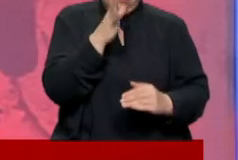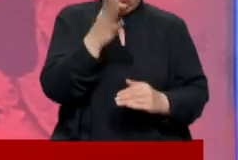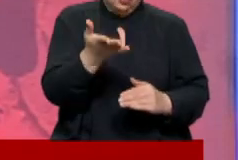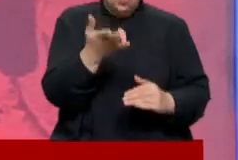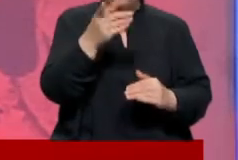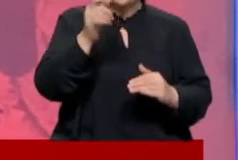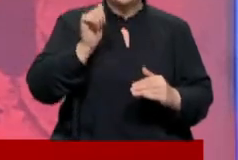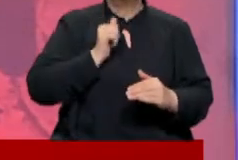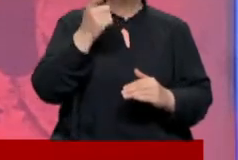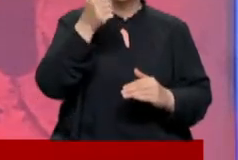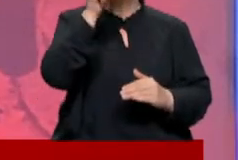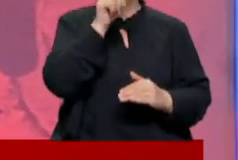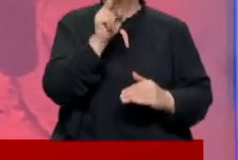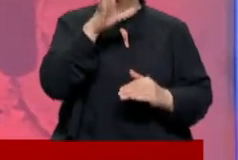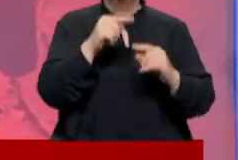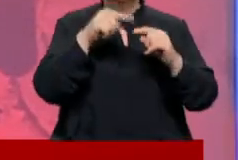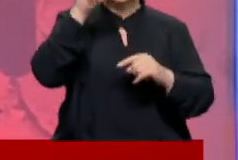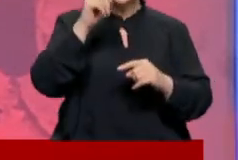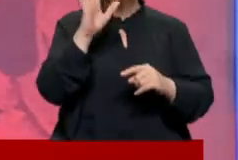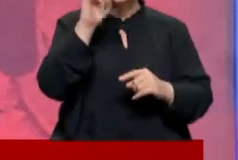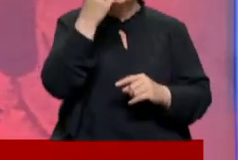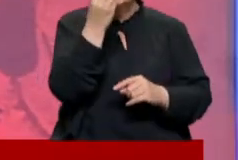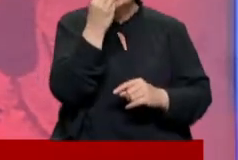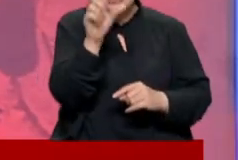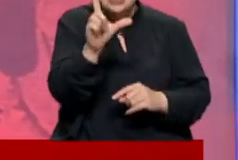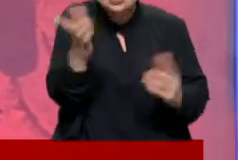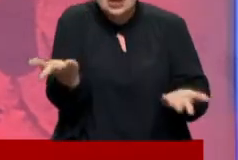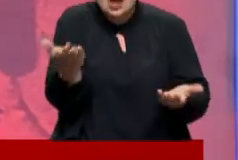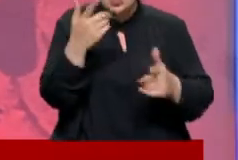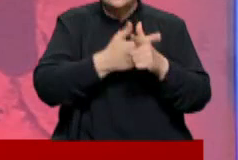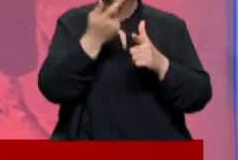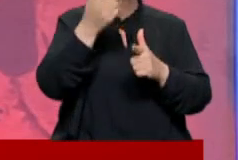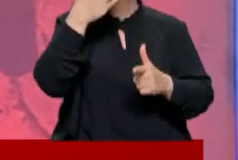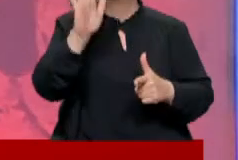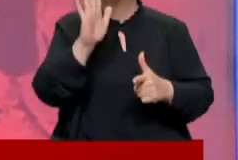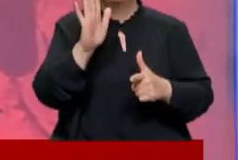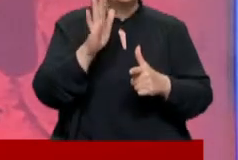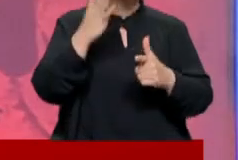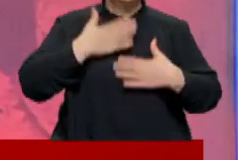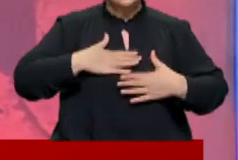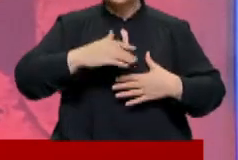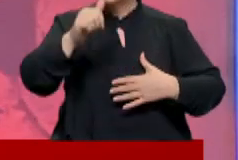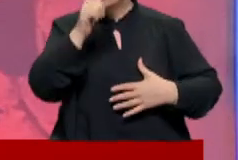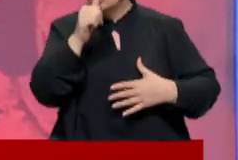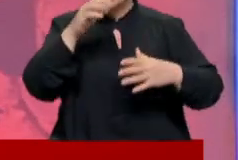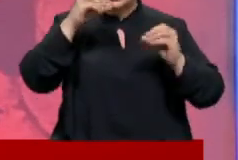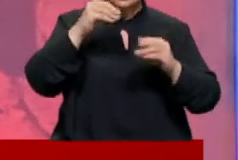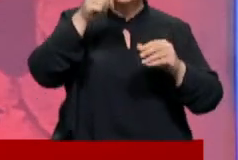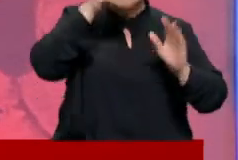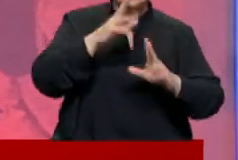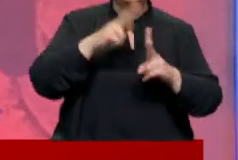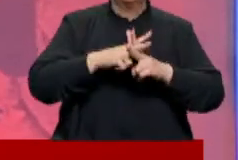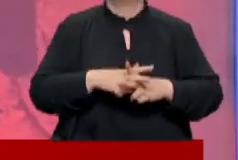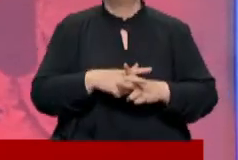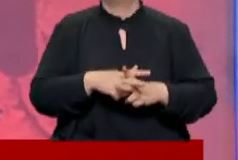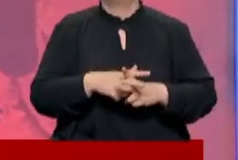asgari ücretin 675 lira üzerinde. Sadece gıda ihtiyacı. Bunun dışında ev kirası yok mu? Giyimi, kuşama, elektriği, suyu, doğalgaz faturaları yok mu?